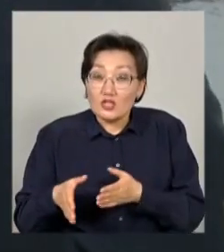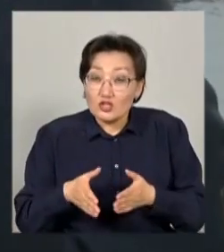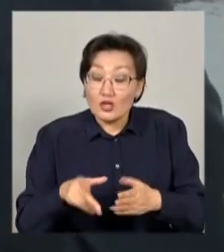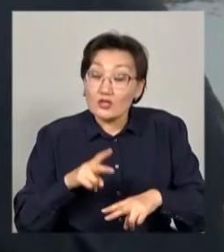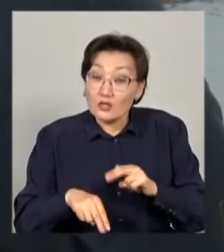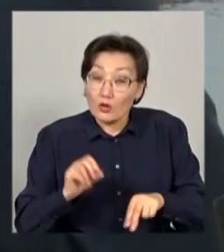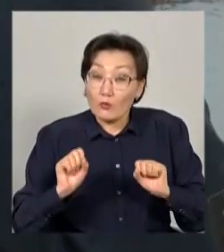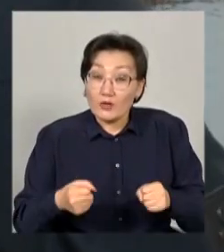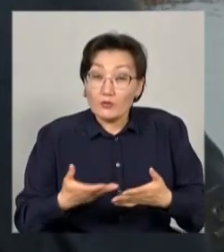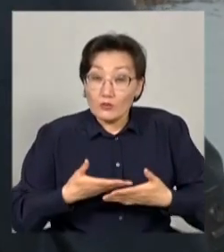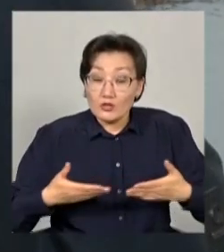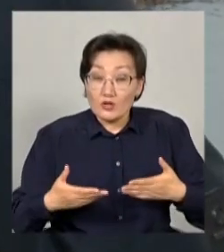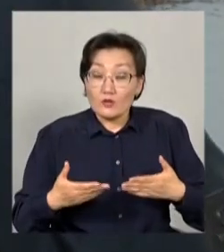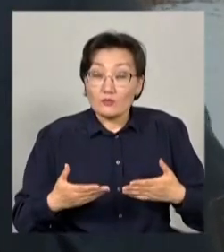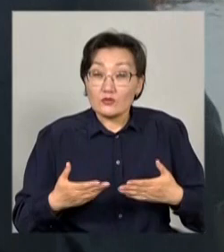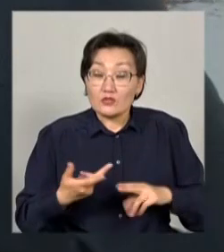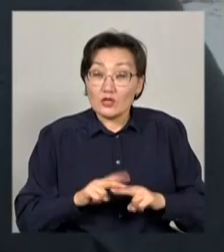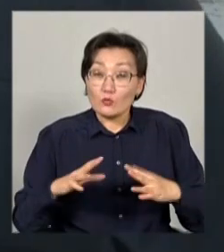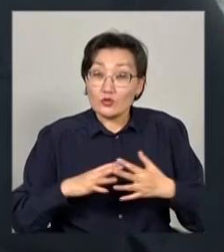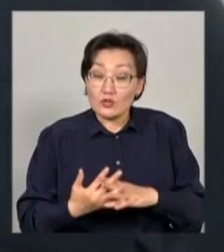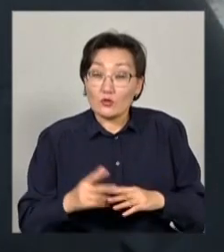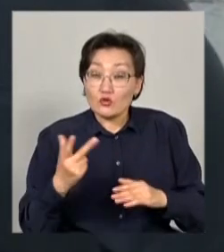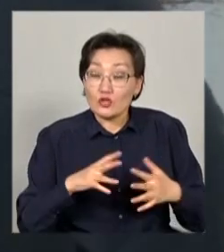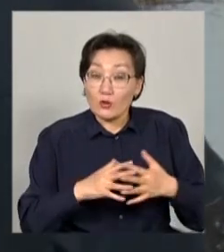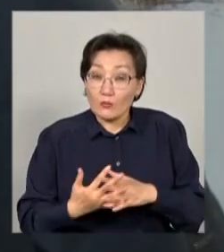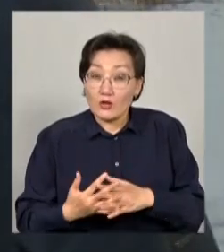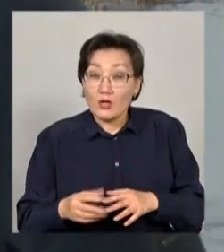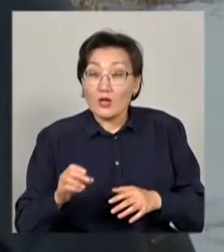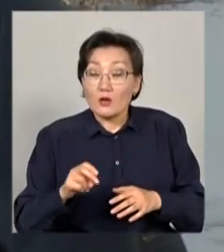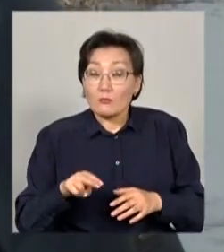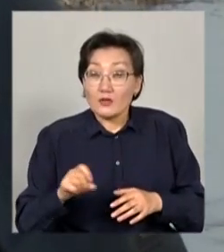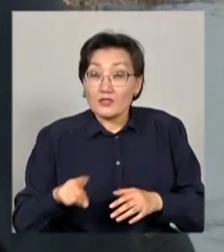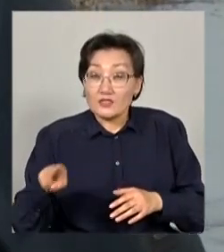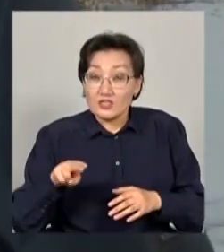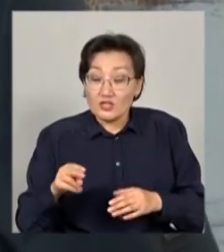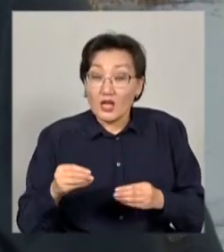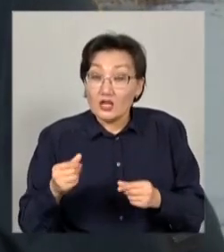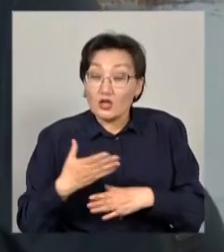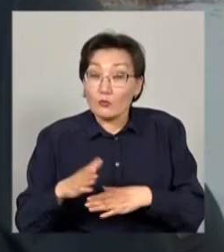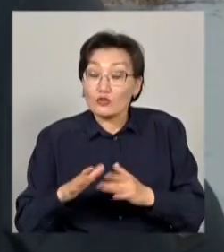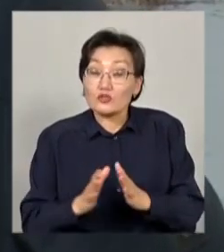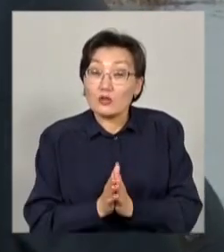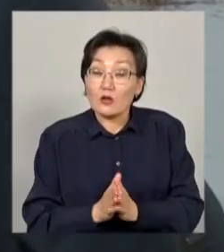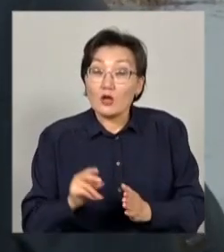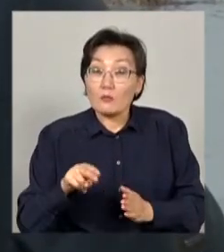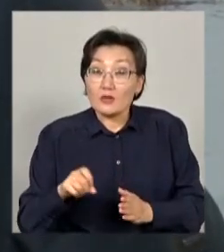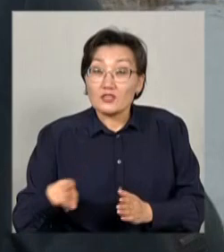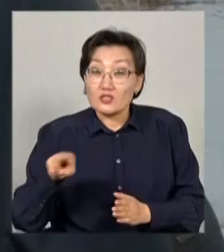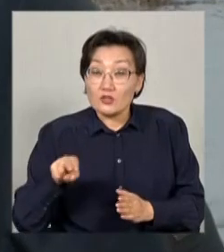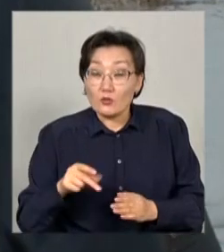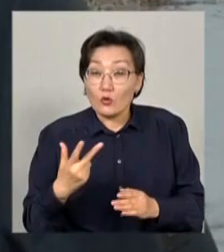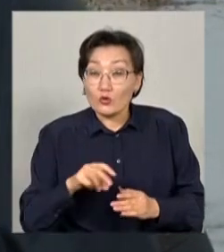Біз жалпы осы ауылдық округте 3 ауылға ПСД-сына жаңағы ақша сұрап отырмыз. Ол ПСД-сына